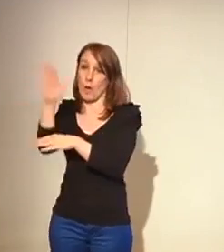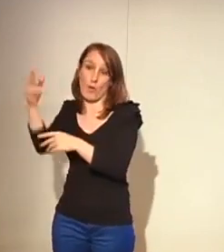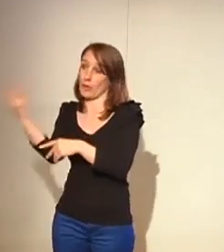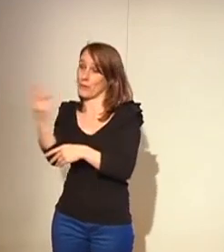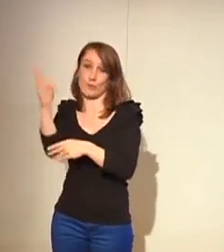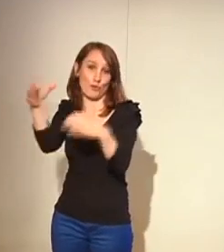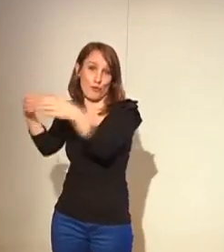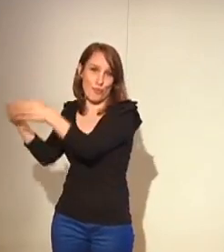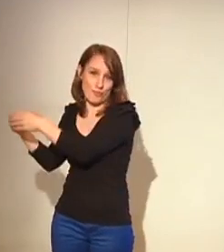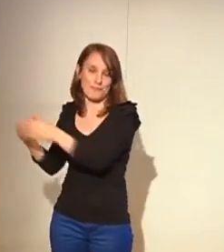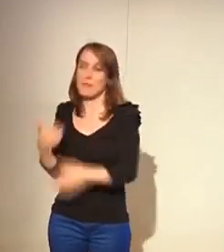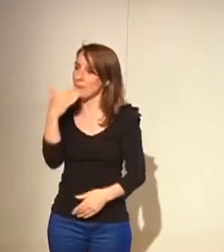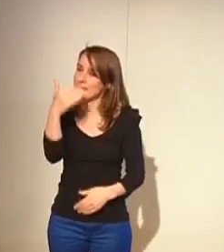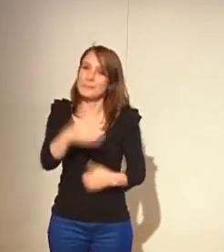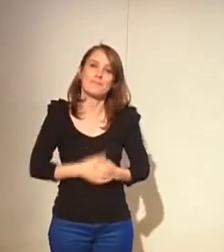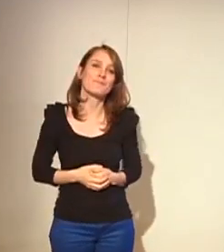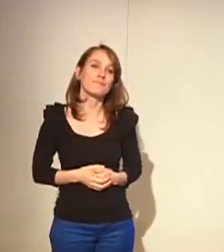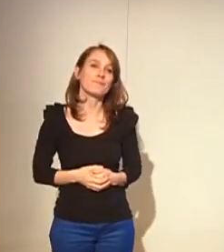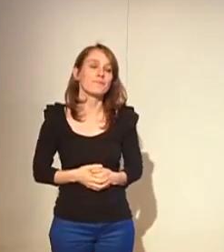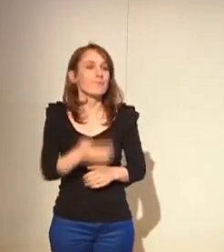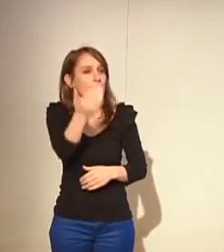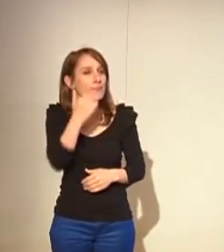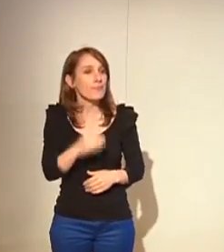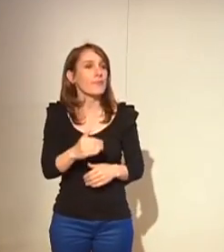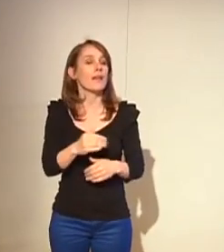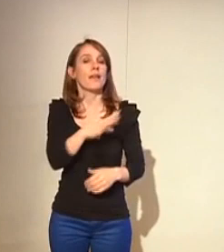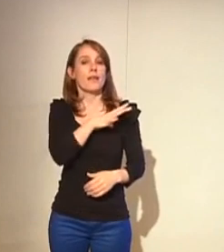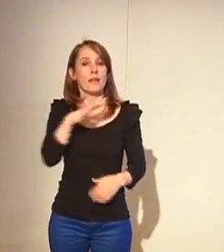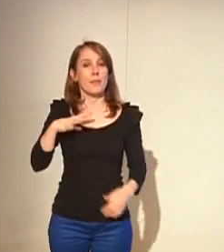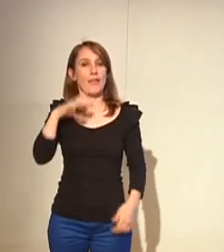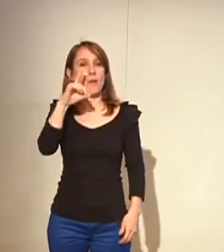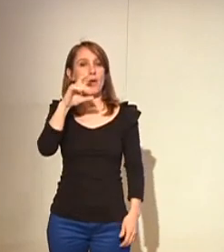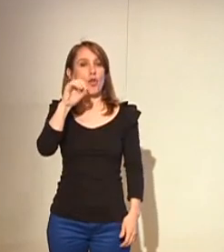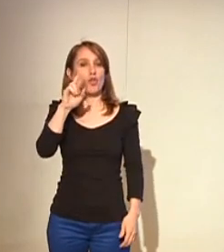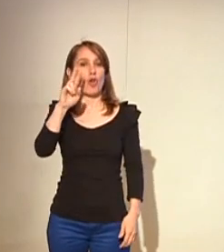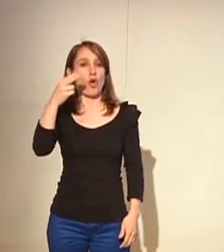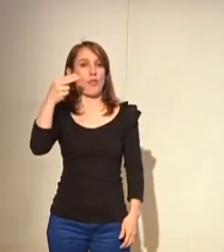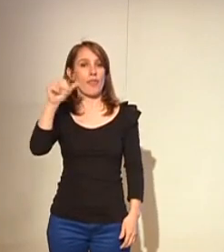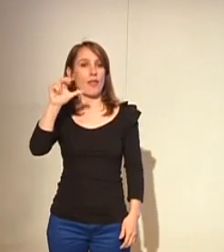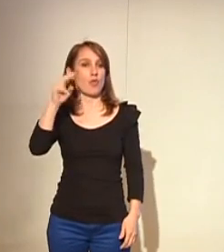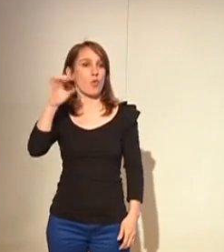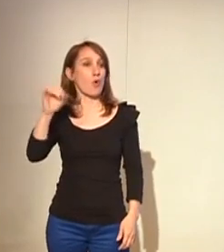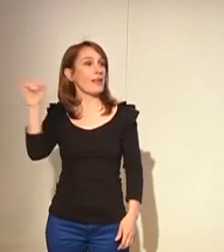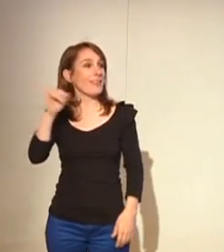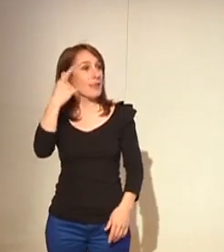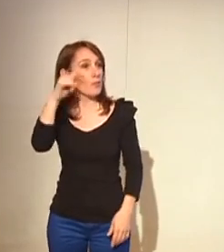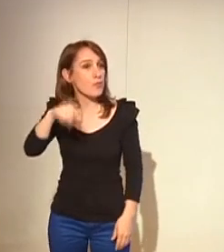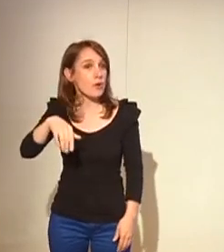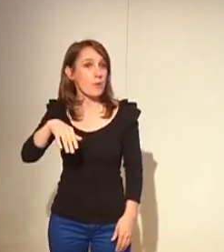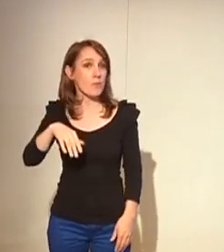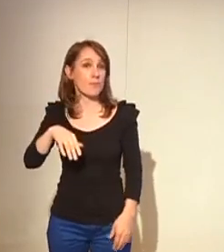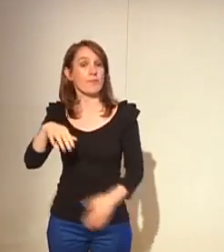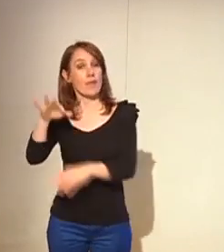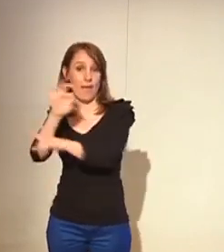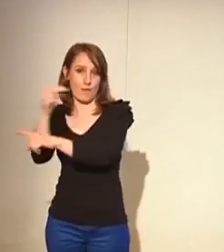groupes merci et la candidature de madame dornano qui est pour le